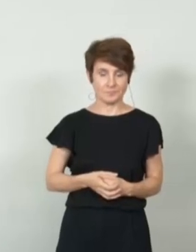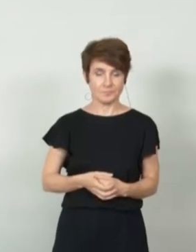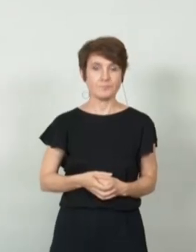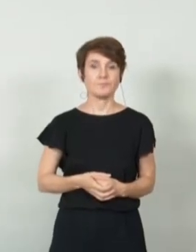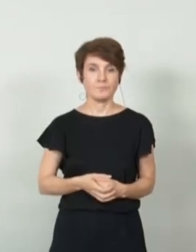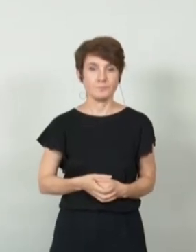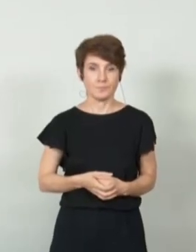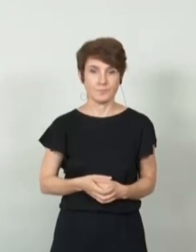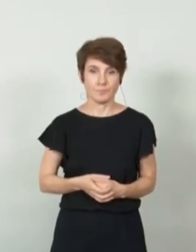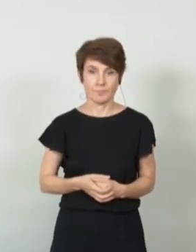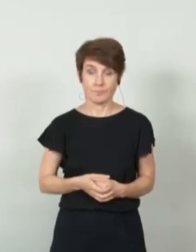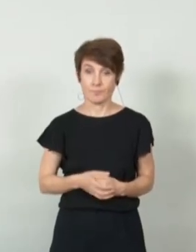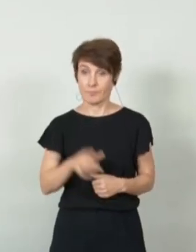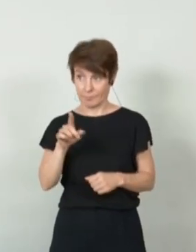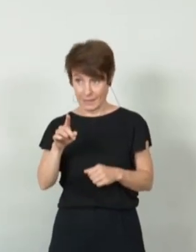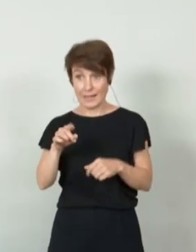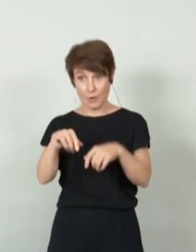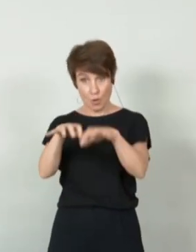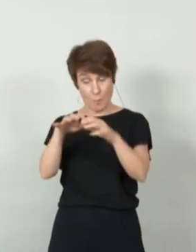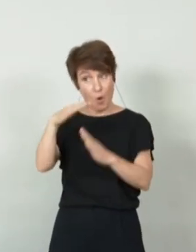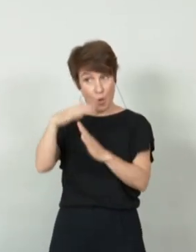sur le compte de gestion